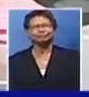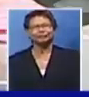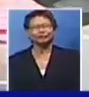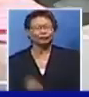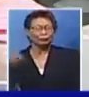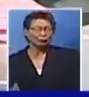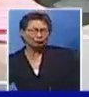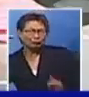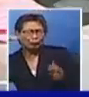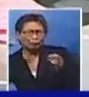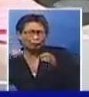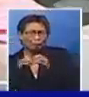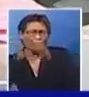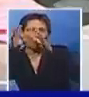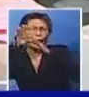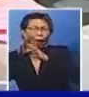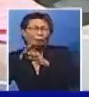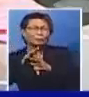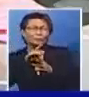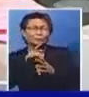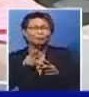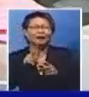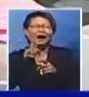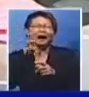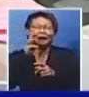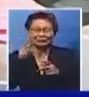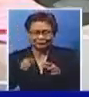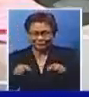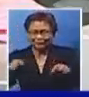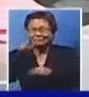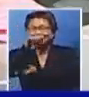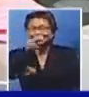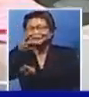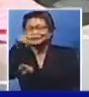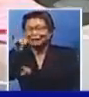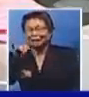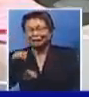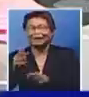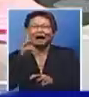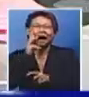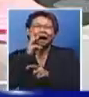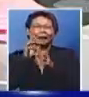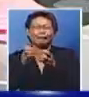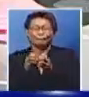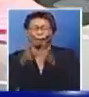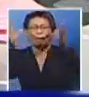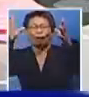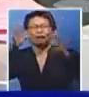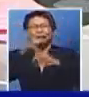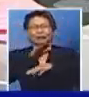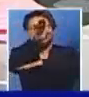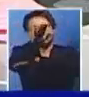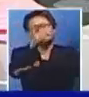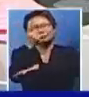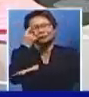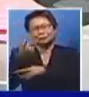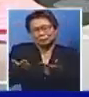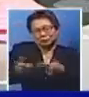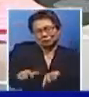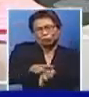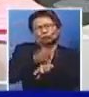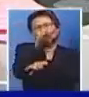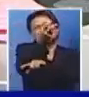Menyeletupan dan limpahan air akibat tangki pecah mencetuskan kegemparan pekarangan bangunan kompleks teruntum di Kuantan tengah hari tadi. Kejadian